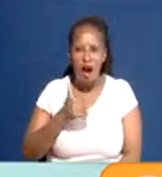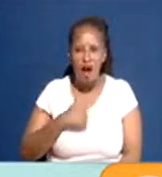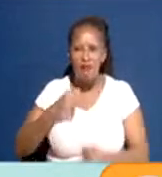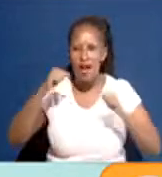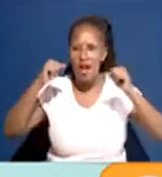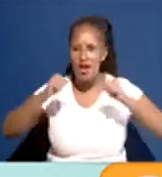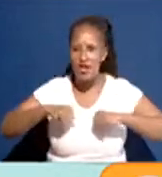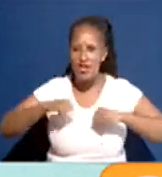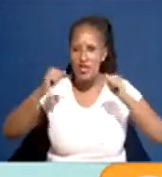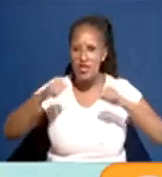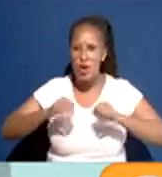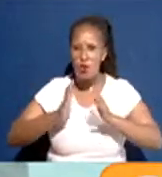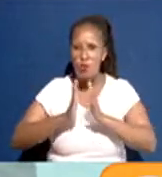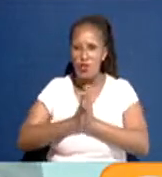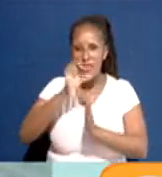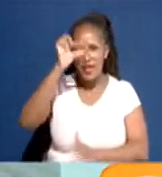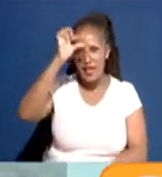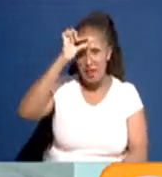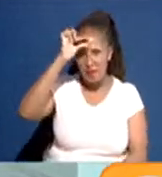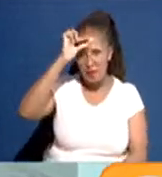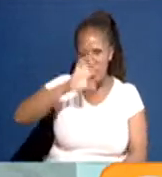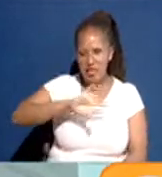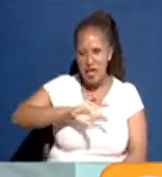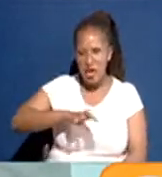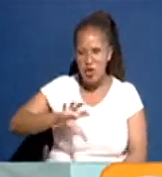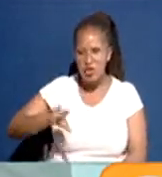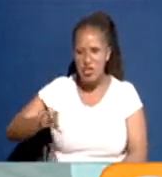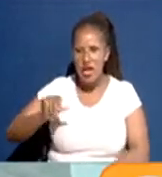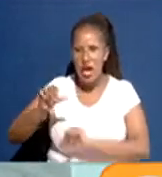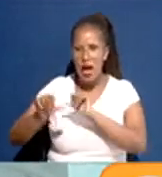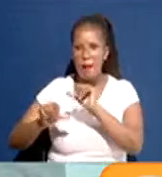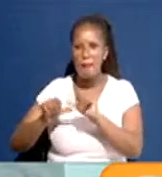agreed with county governments on